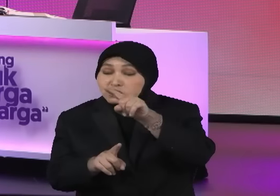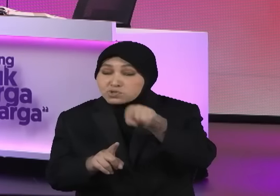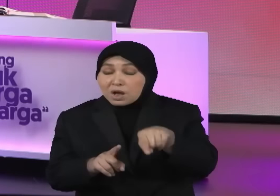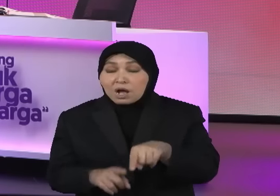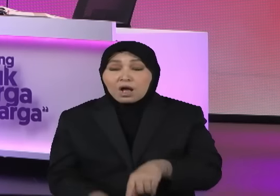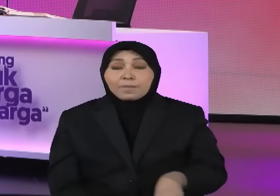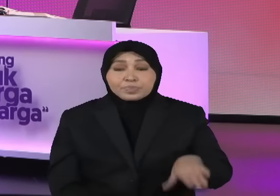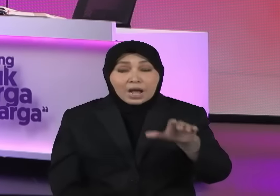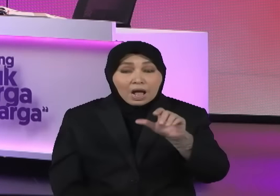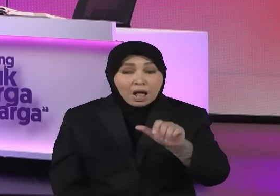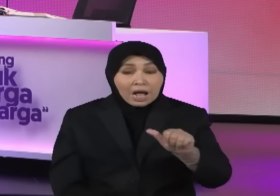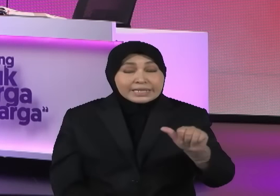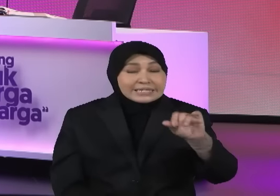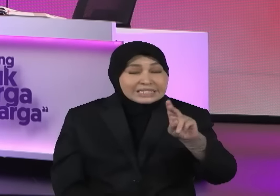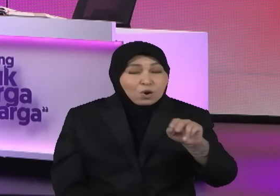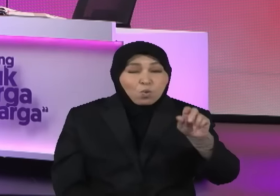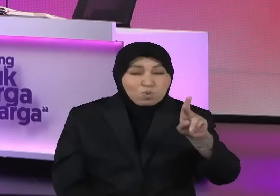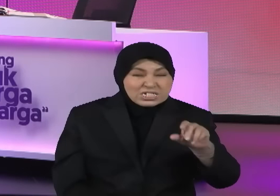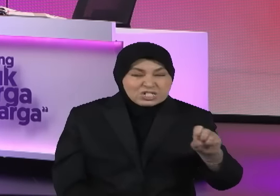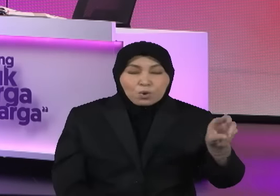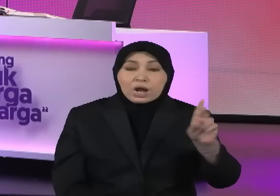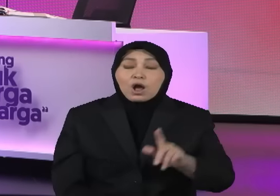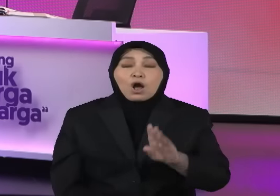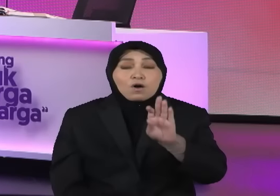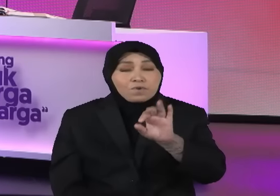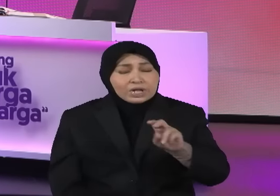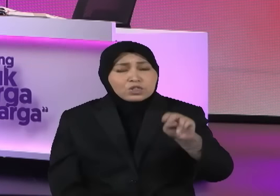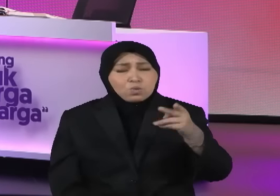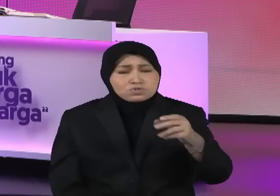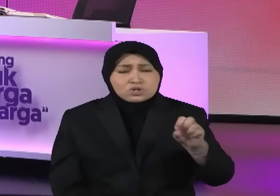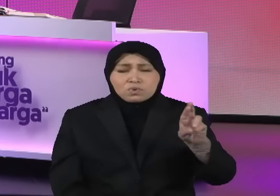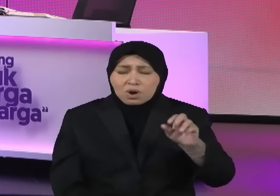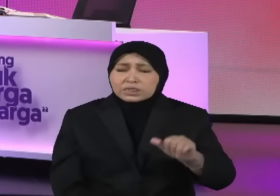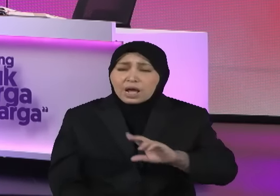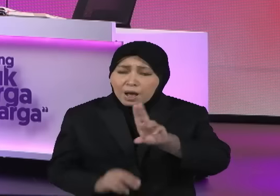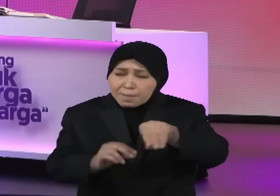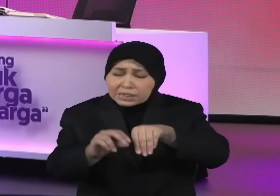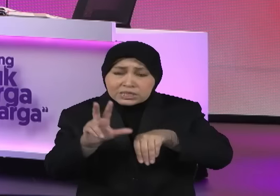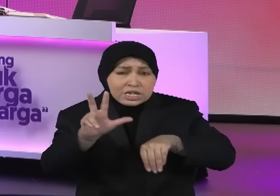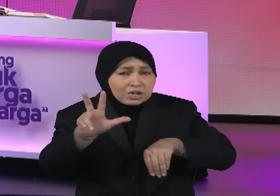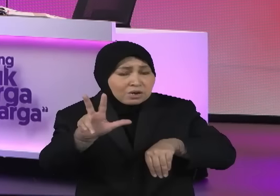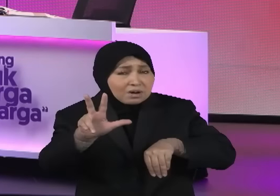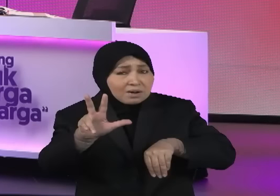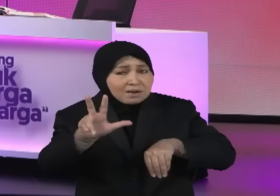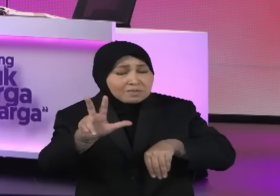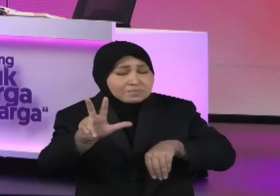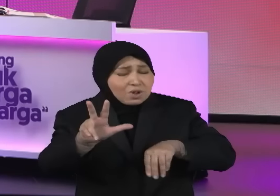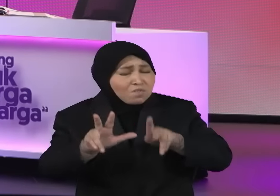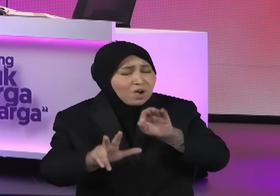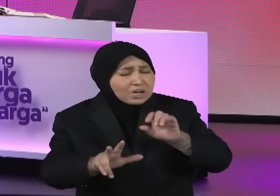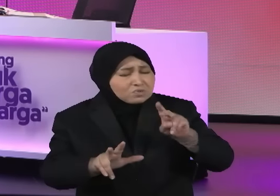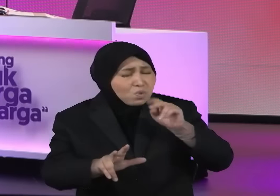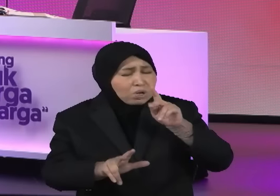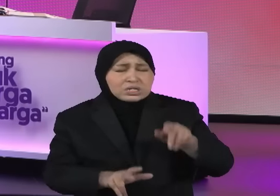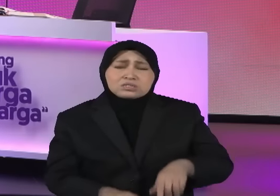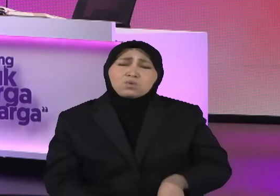au thira ala, jadinya fa'in au thira ala. Tambah tiga pula selagi. Kan? Fa'in au